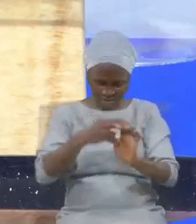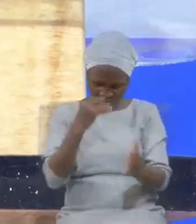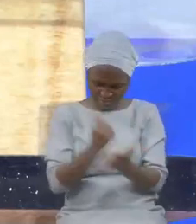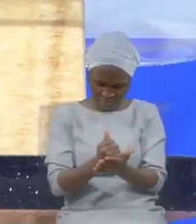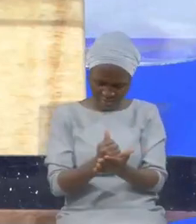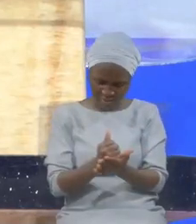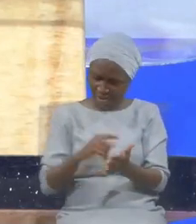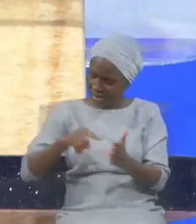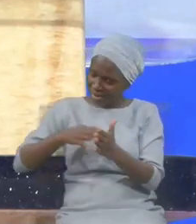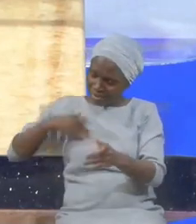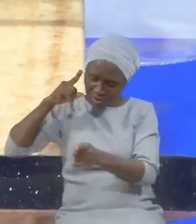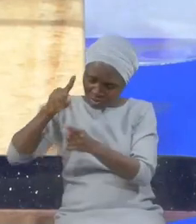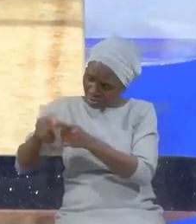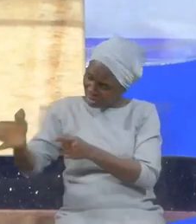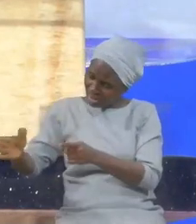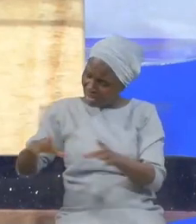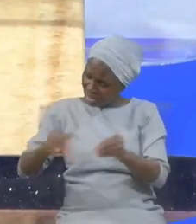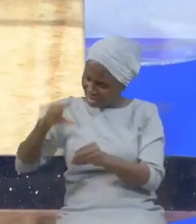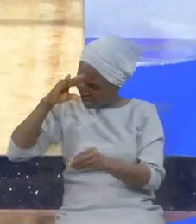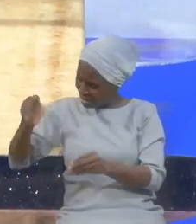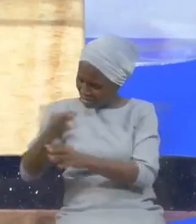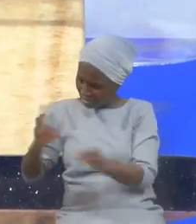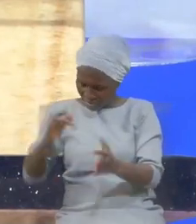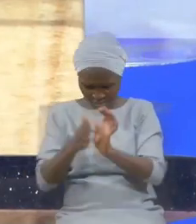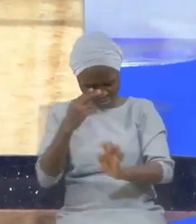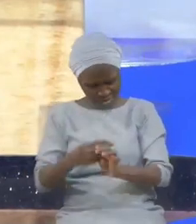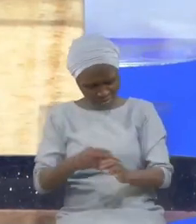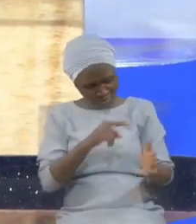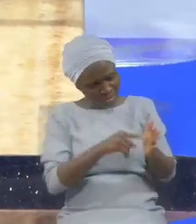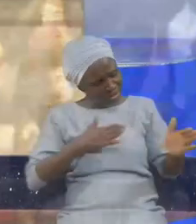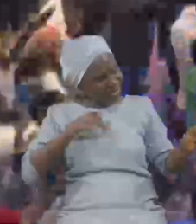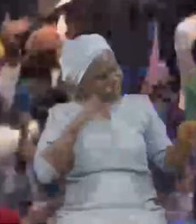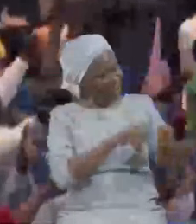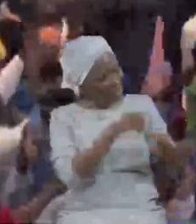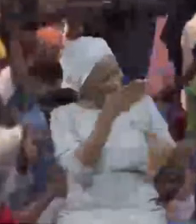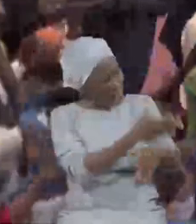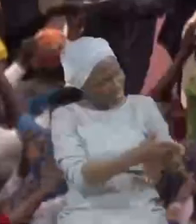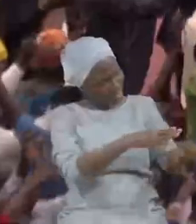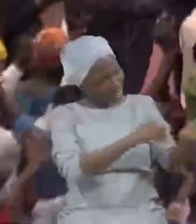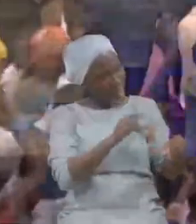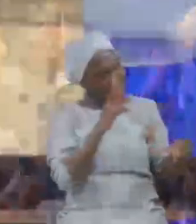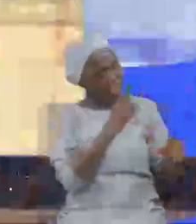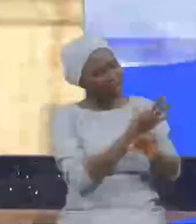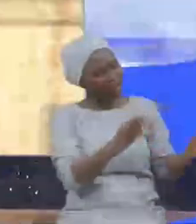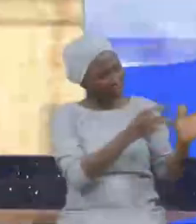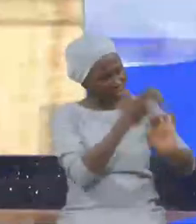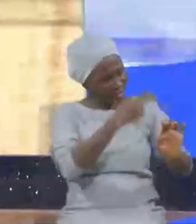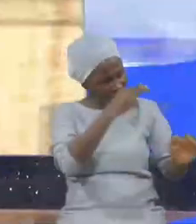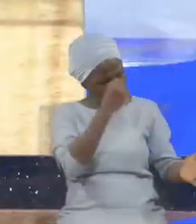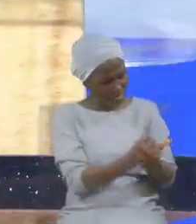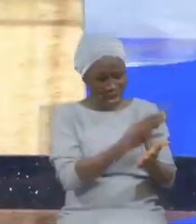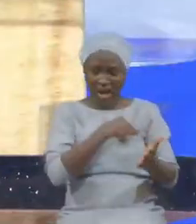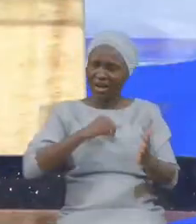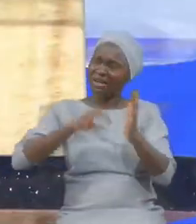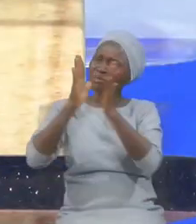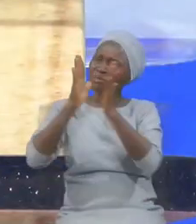là-bas, affranchis-le. Ma soeur là-bas, affranchis-la. Je prie, Seigneur, que